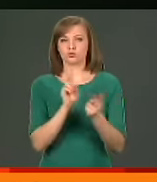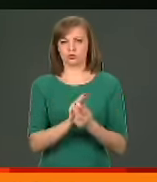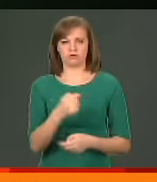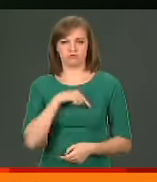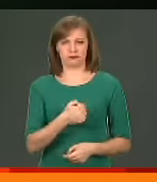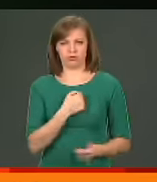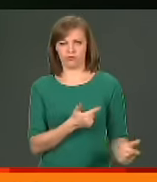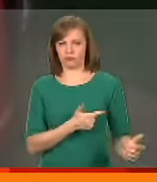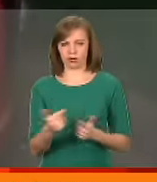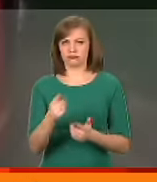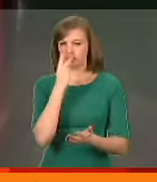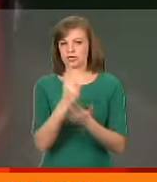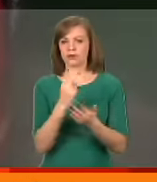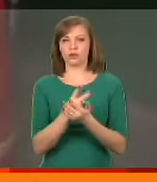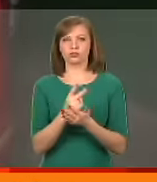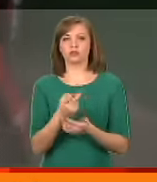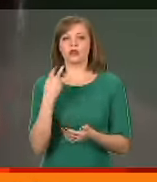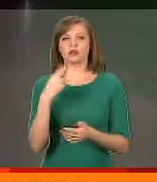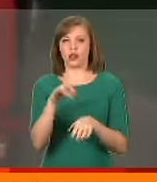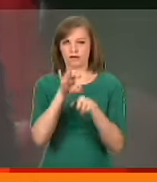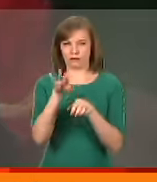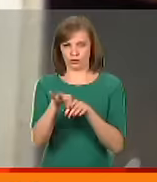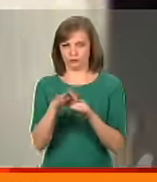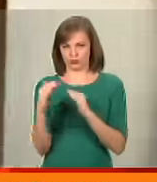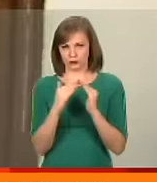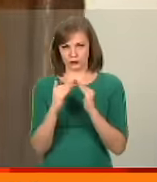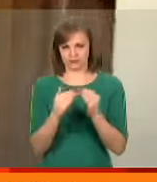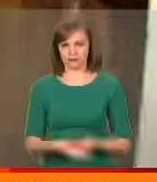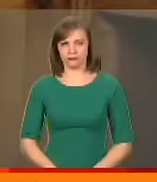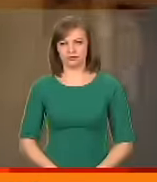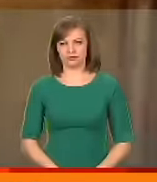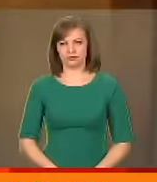бойовій готовності. Демонструє знаряддя для мордування сусідів.